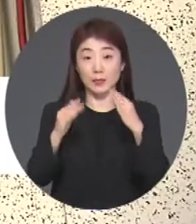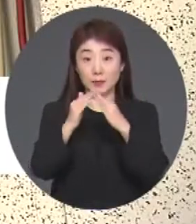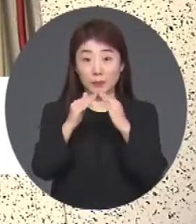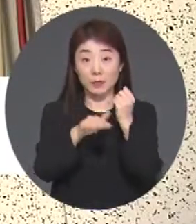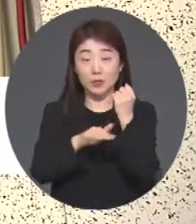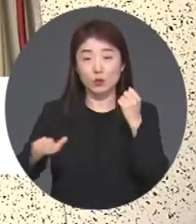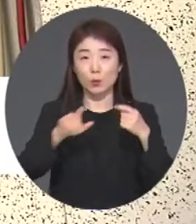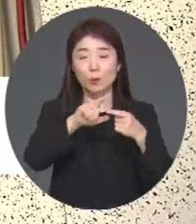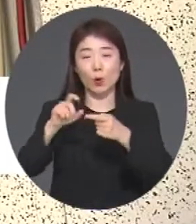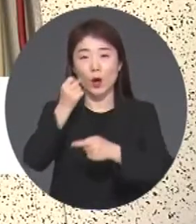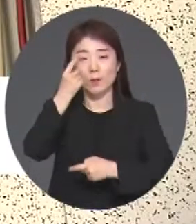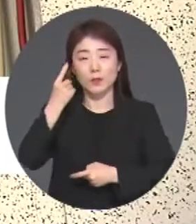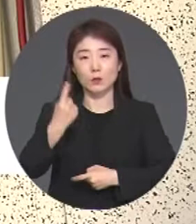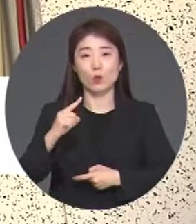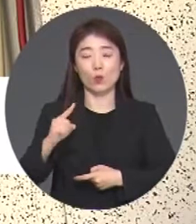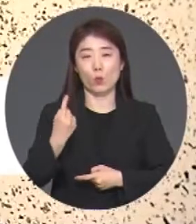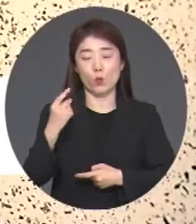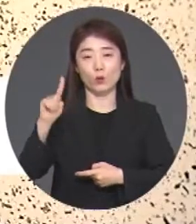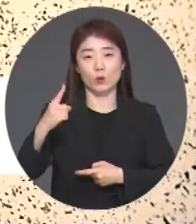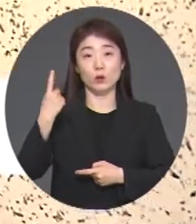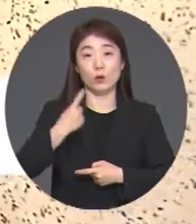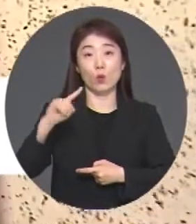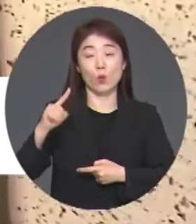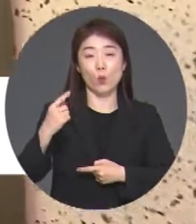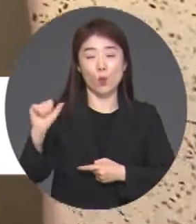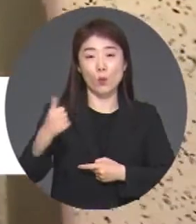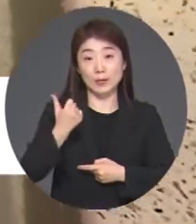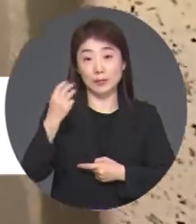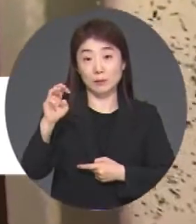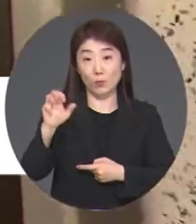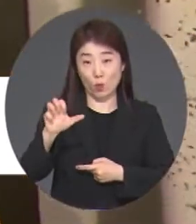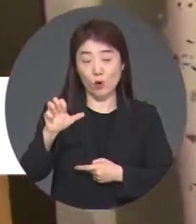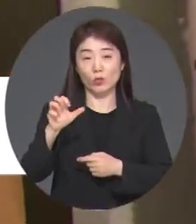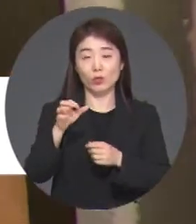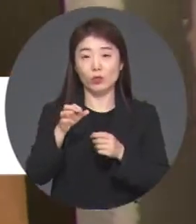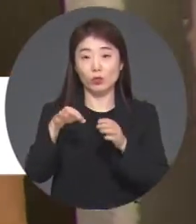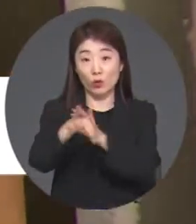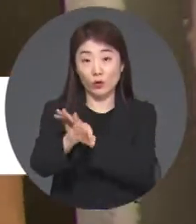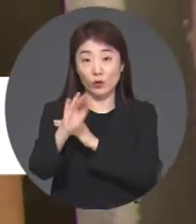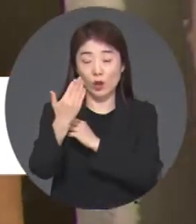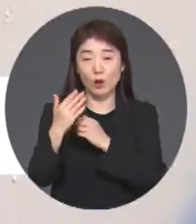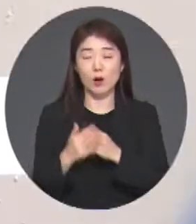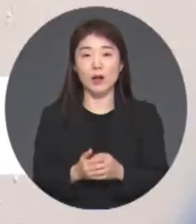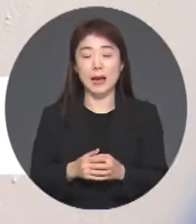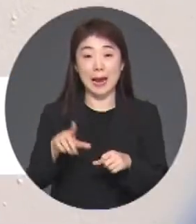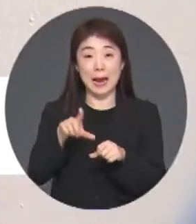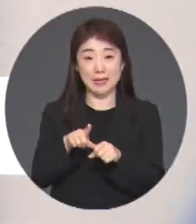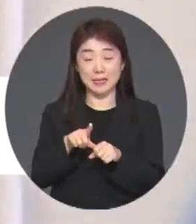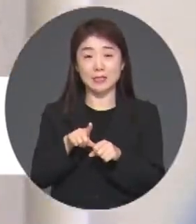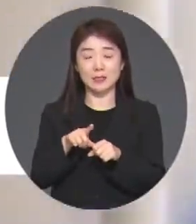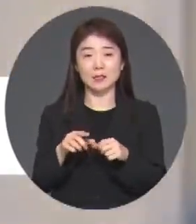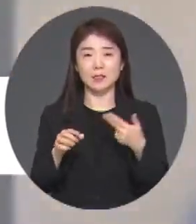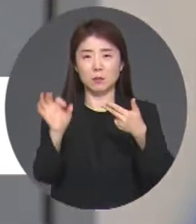기준으로 평균 한 달에 1,535원을 더 내게 됐고, 가스요금은 메가줄당